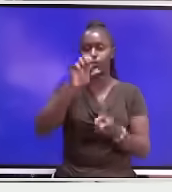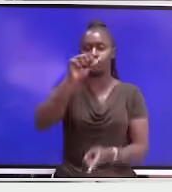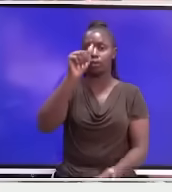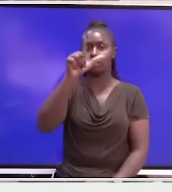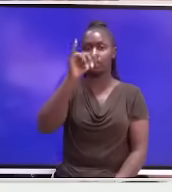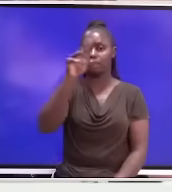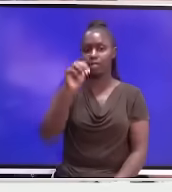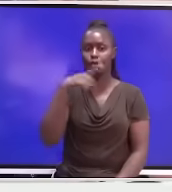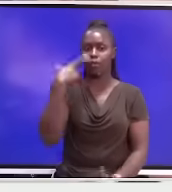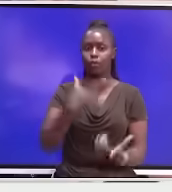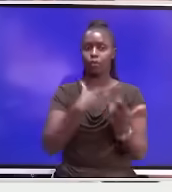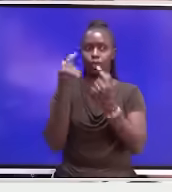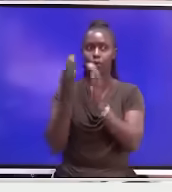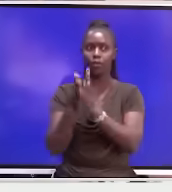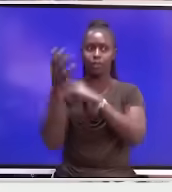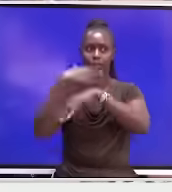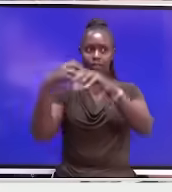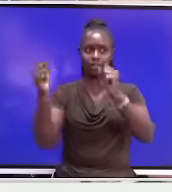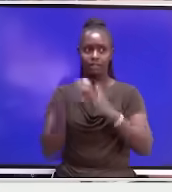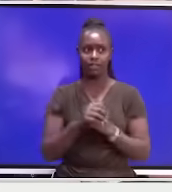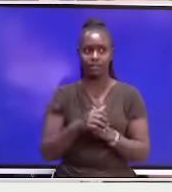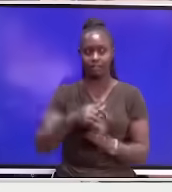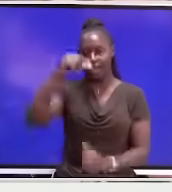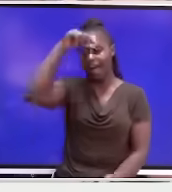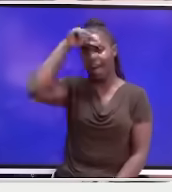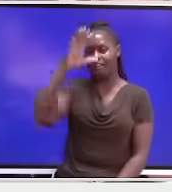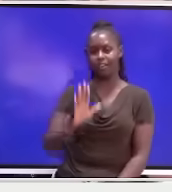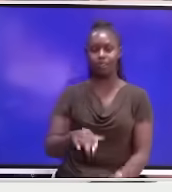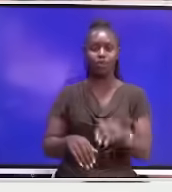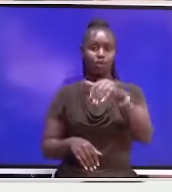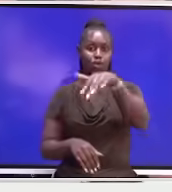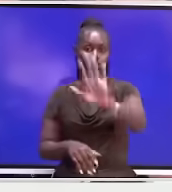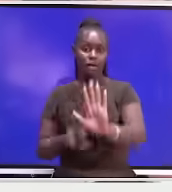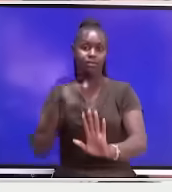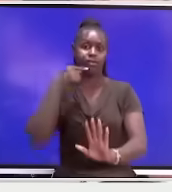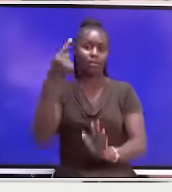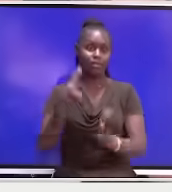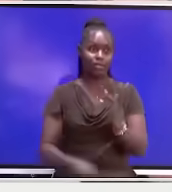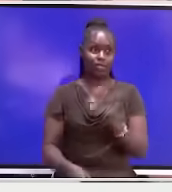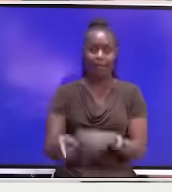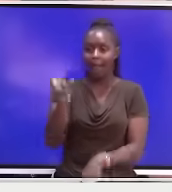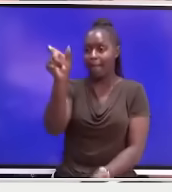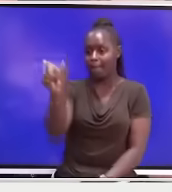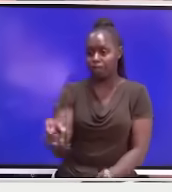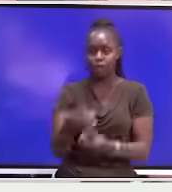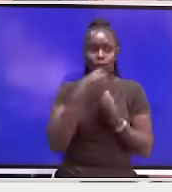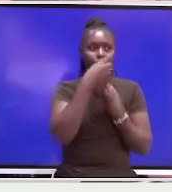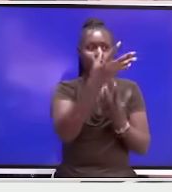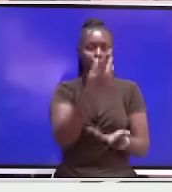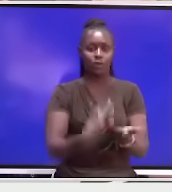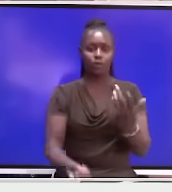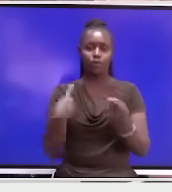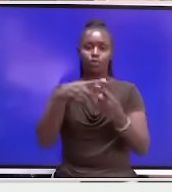the president. Nimemsikia governor wenu akisema ati kuna mtu amemwambia atoke